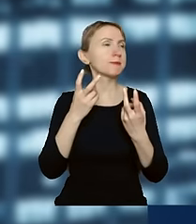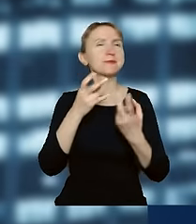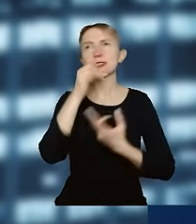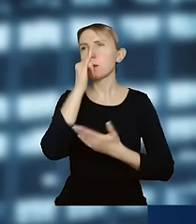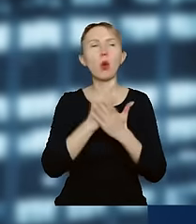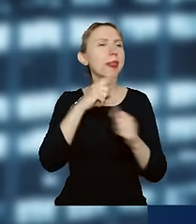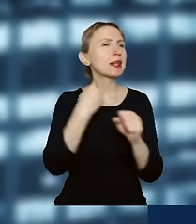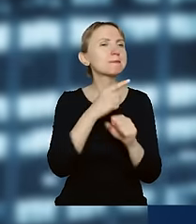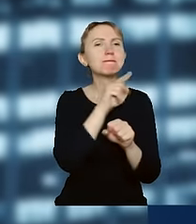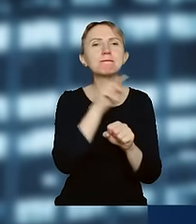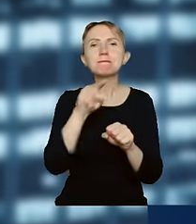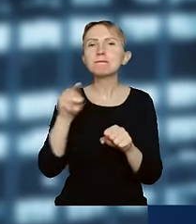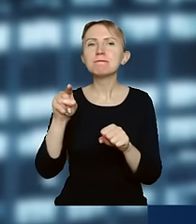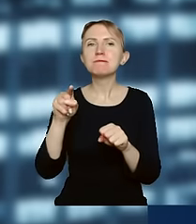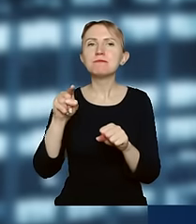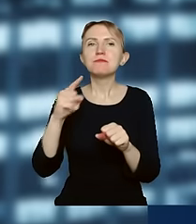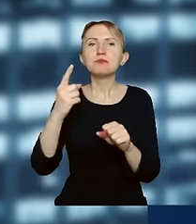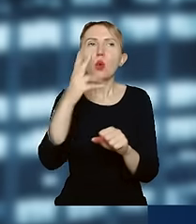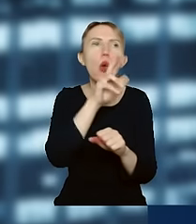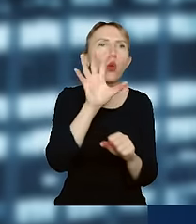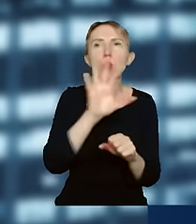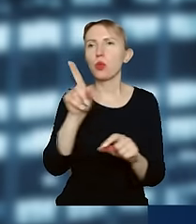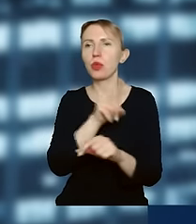zdecydować, którą mam oglądać, bo